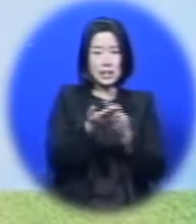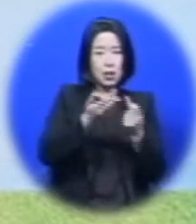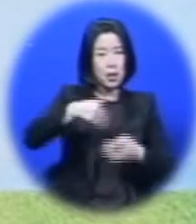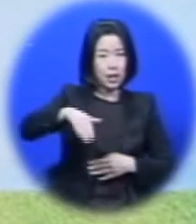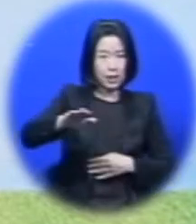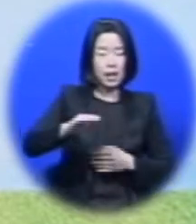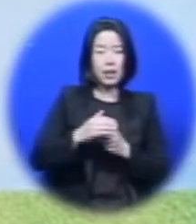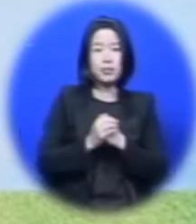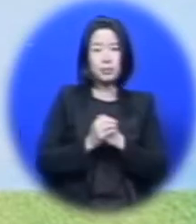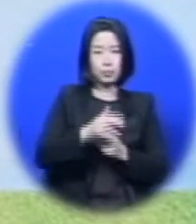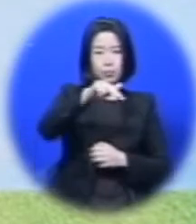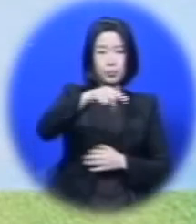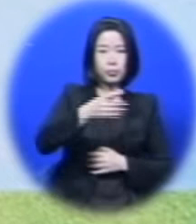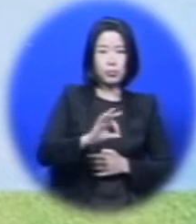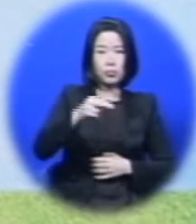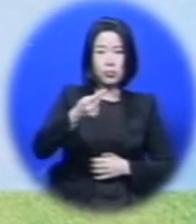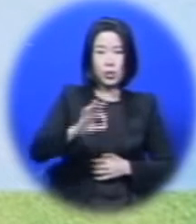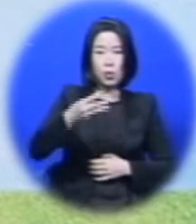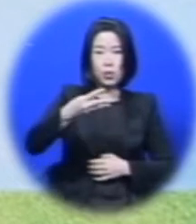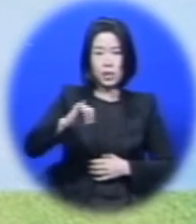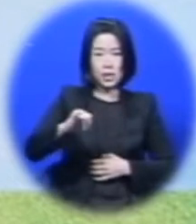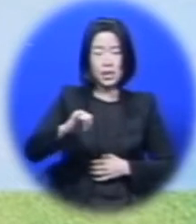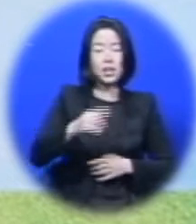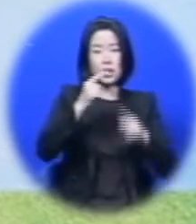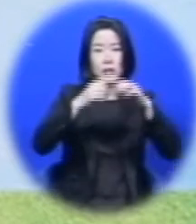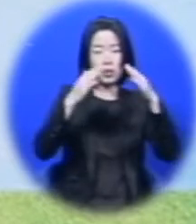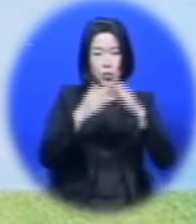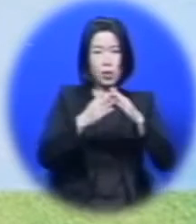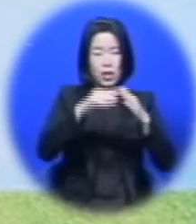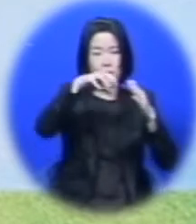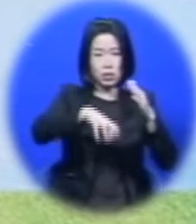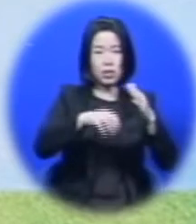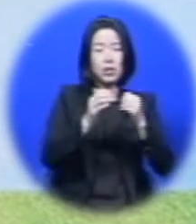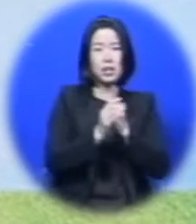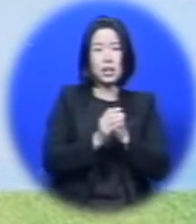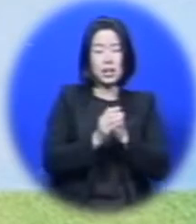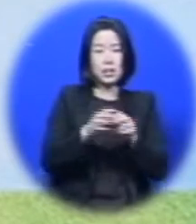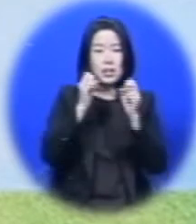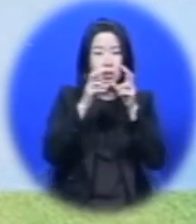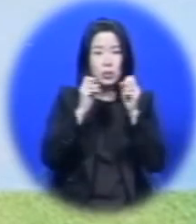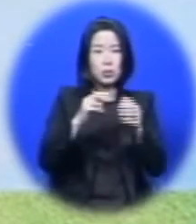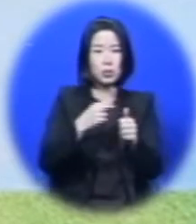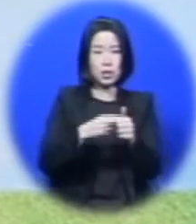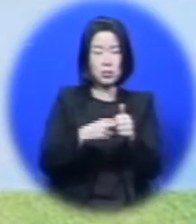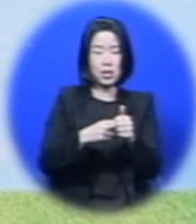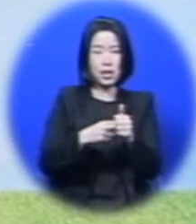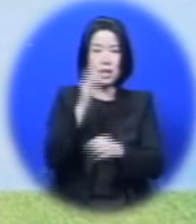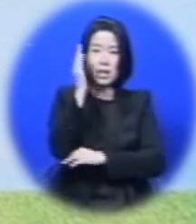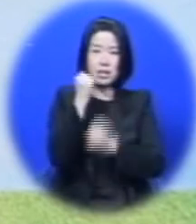갔다가 증동리교회 문중영 전도사님의 사회 가셨던 교회에서 이제 전도사님에 대한 설명을 쭉